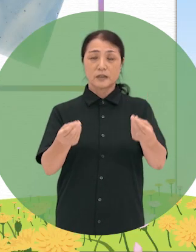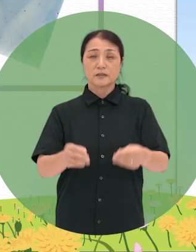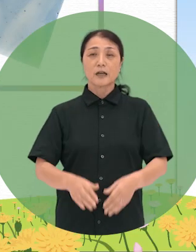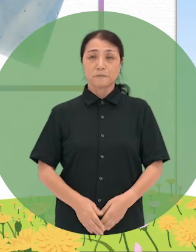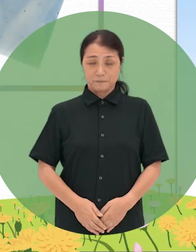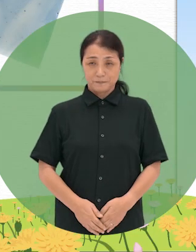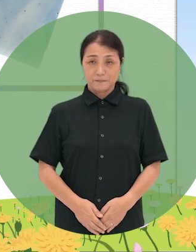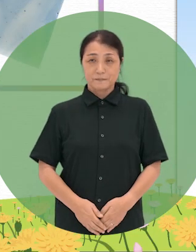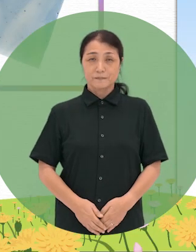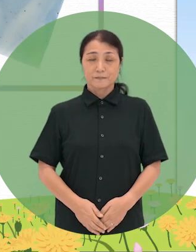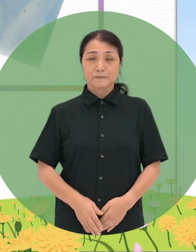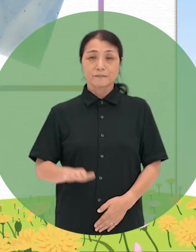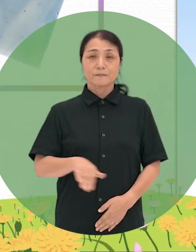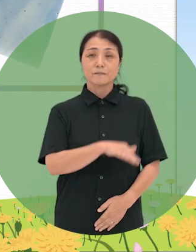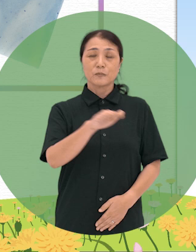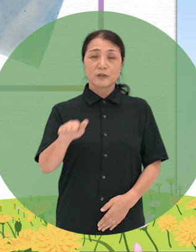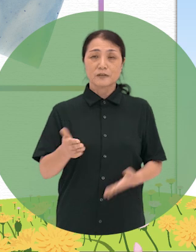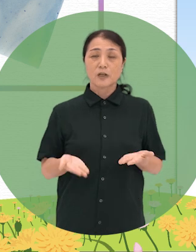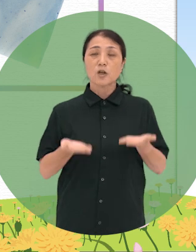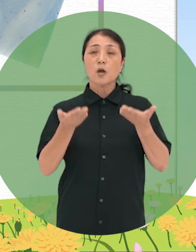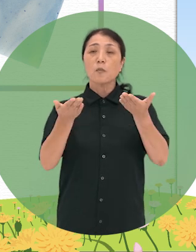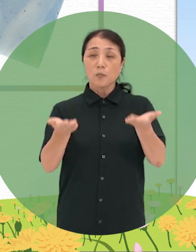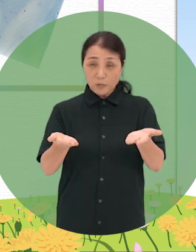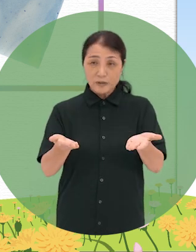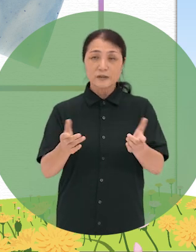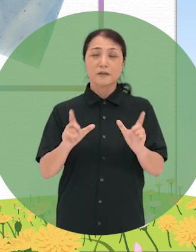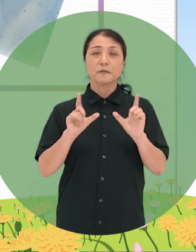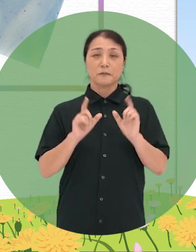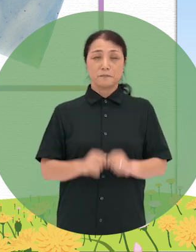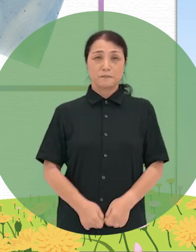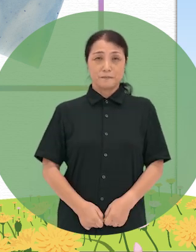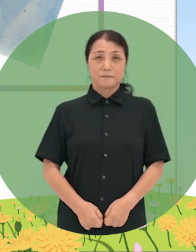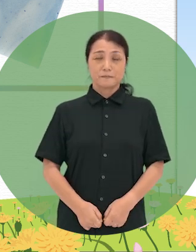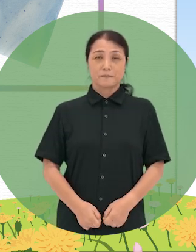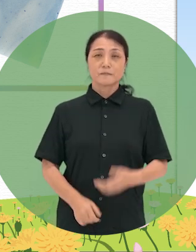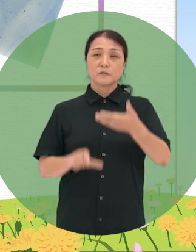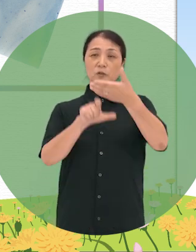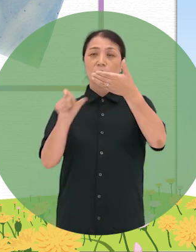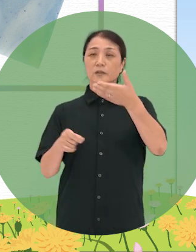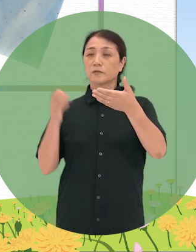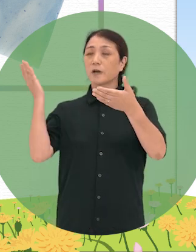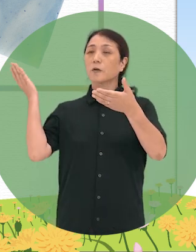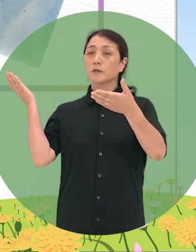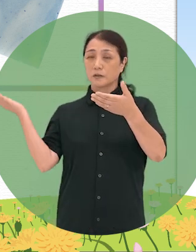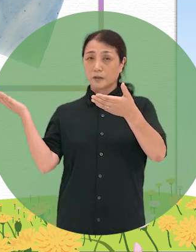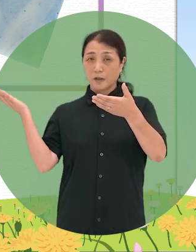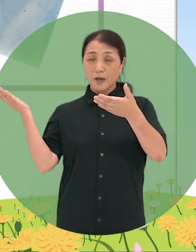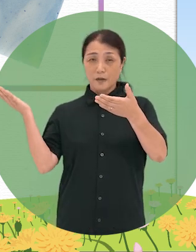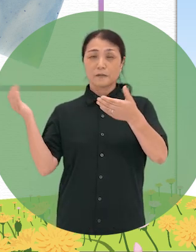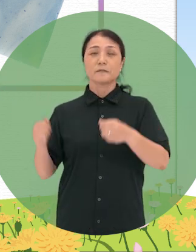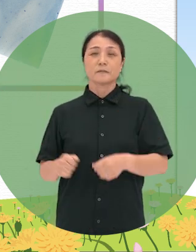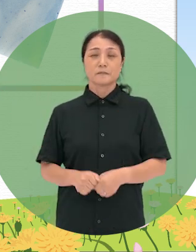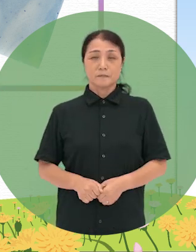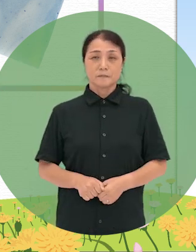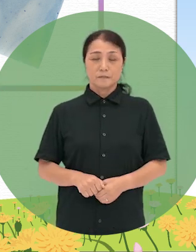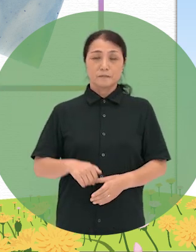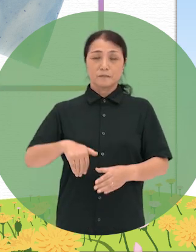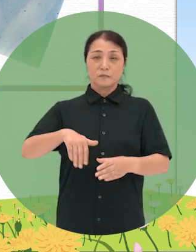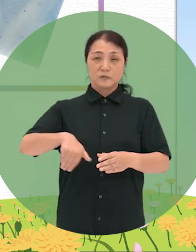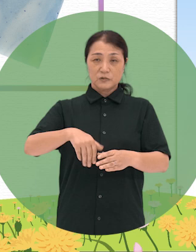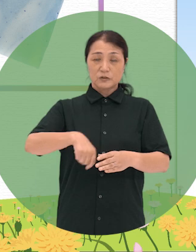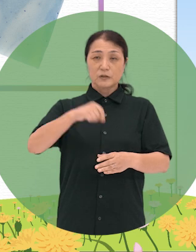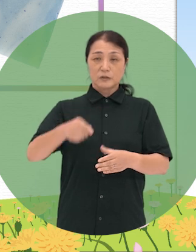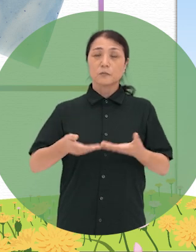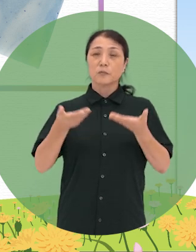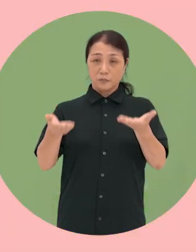ここで視聴者プレゼントのお知らせです。今月はこちらの商品を抽選でプレゼントしますよ。ふるってご応募くださ